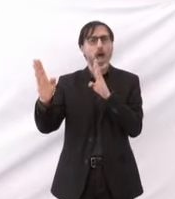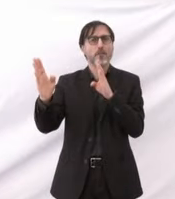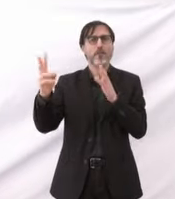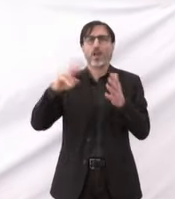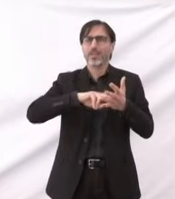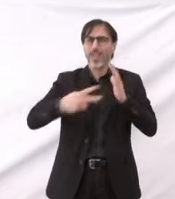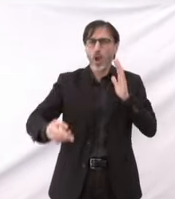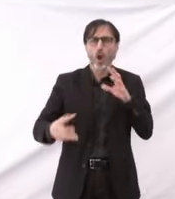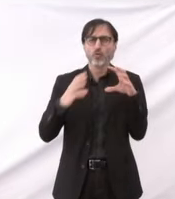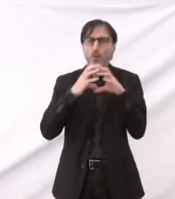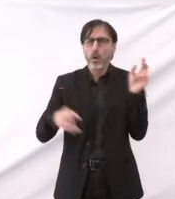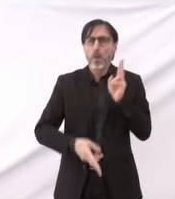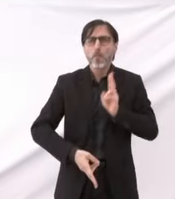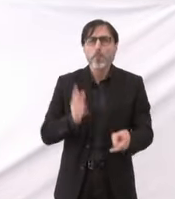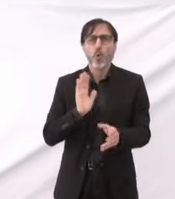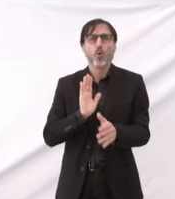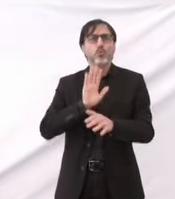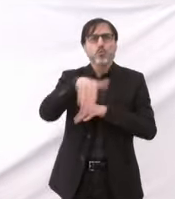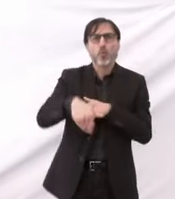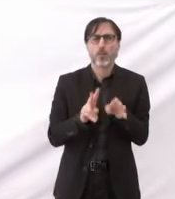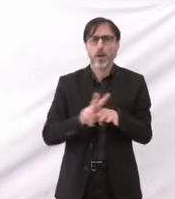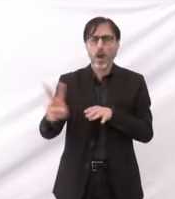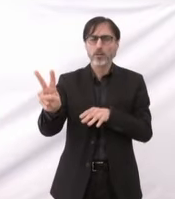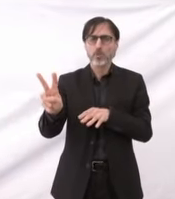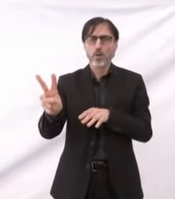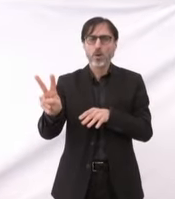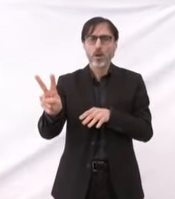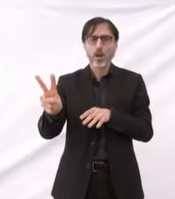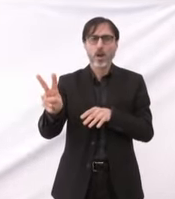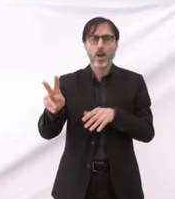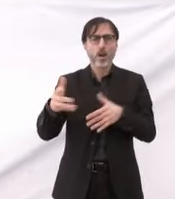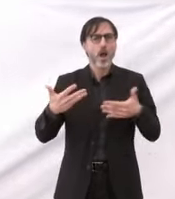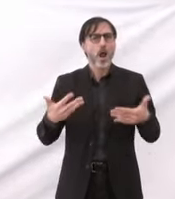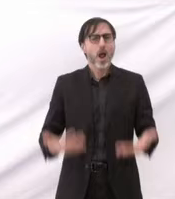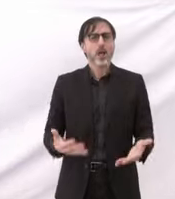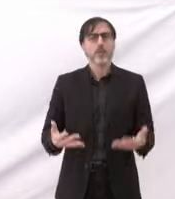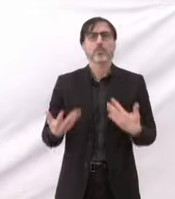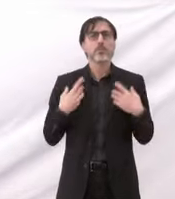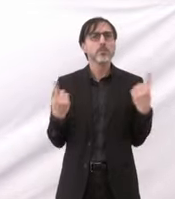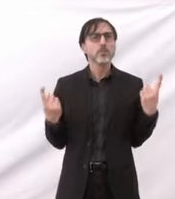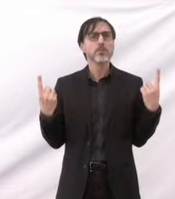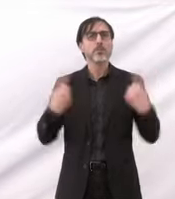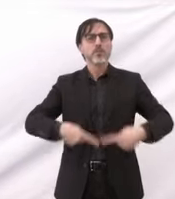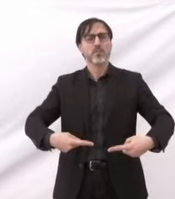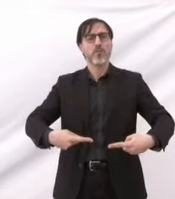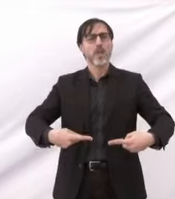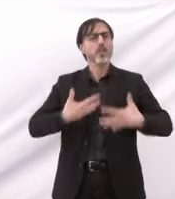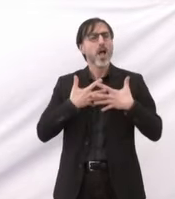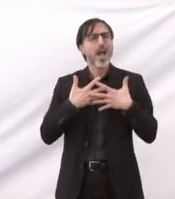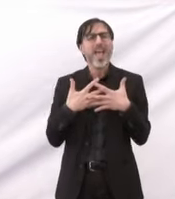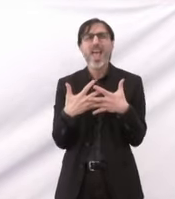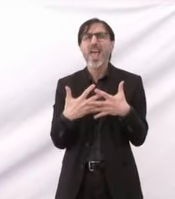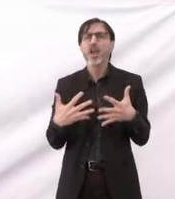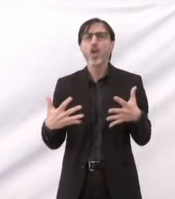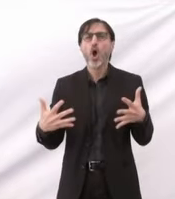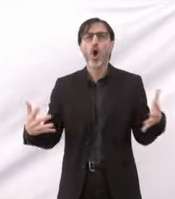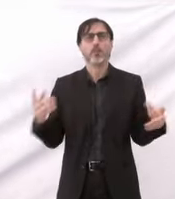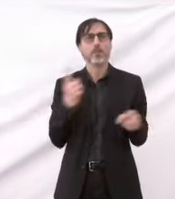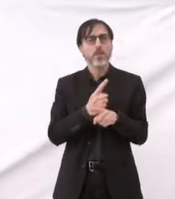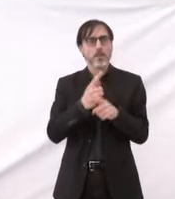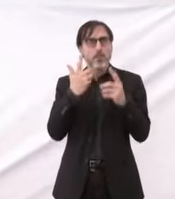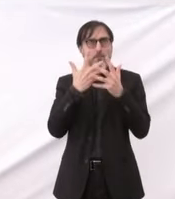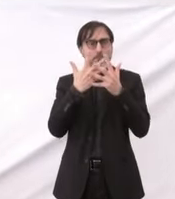imprenditoriali, tecnologiche, transnazionali. Oggi è una sfida enorme che richiede